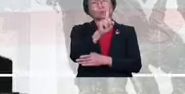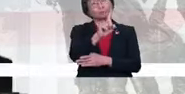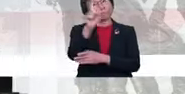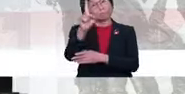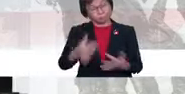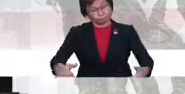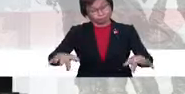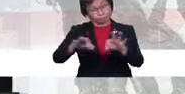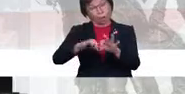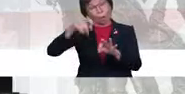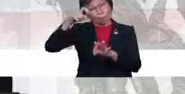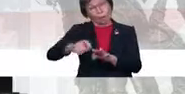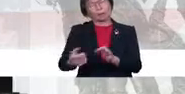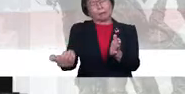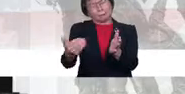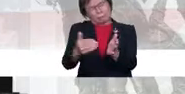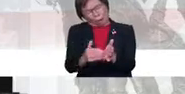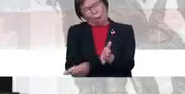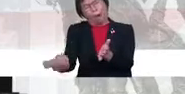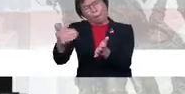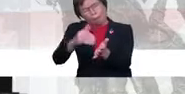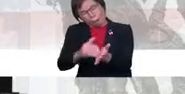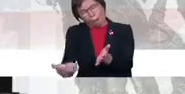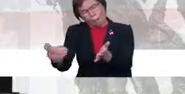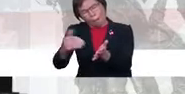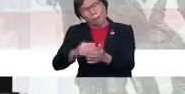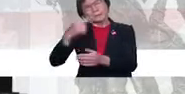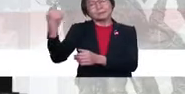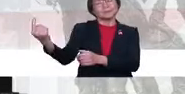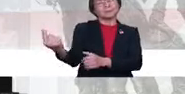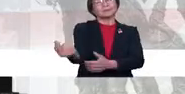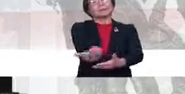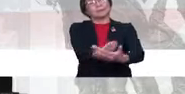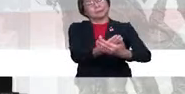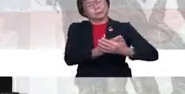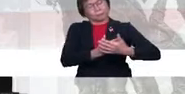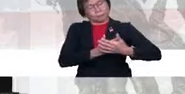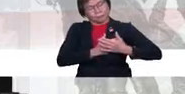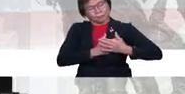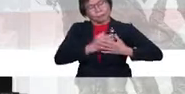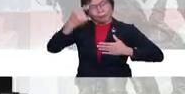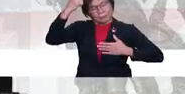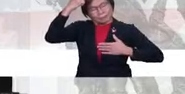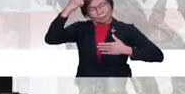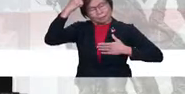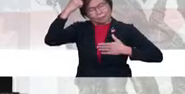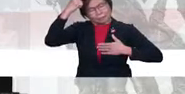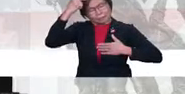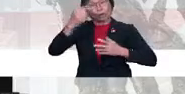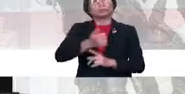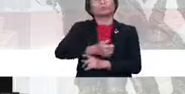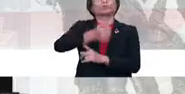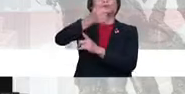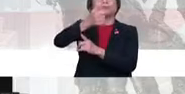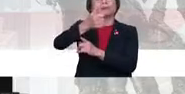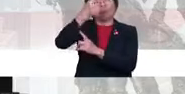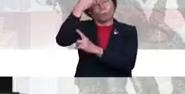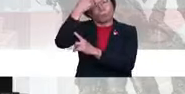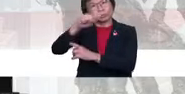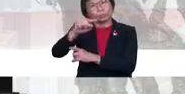ia perlu diulang-ulang agar sentiasa terpahat dalam pikiran kita terutamanya